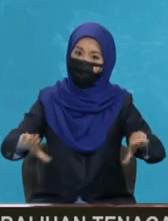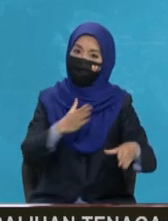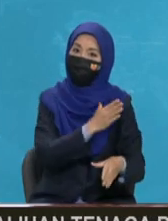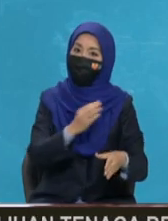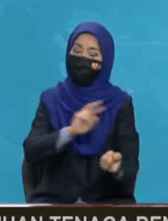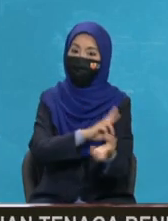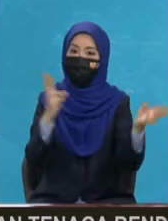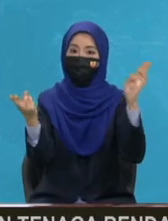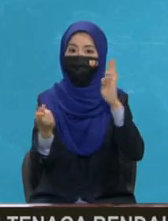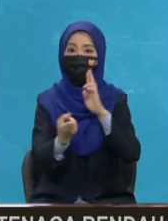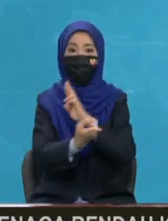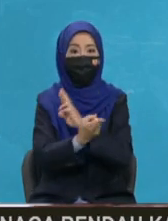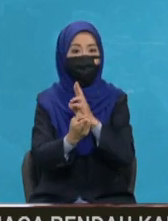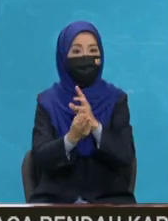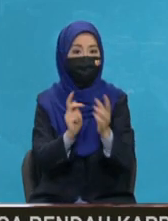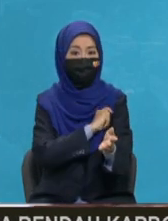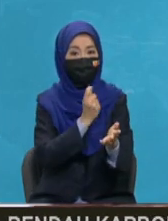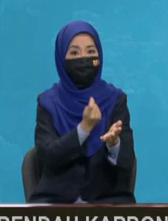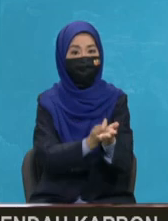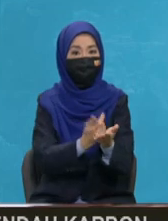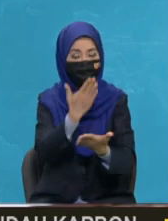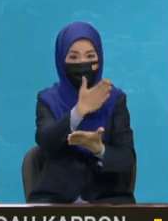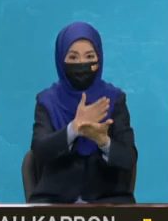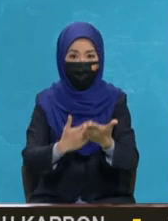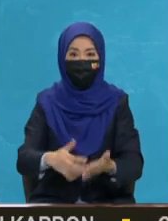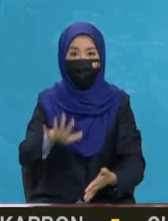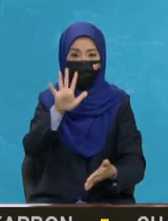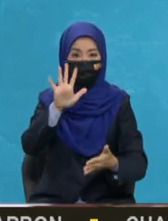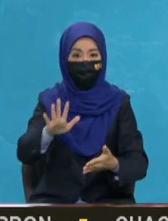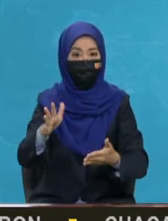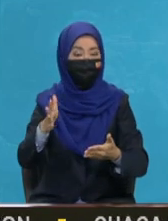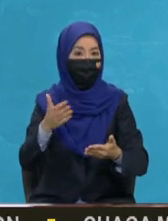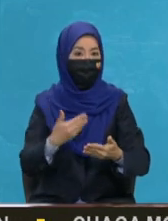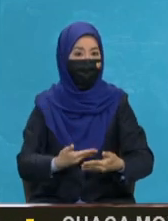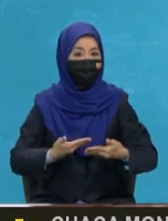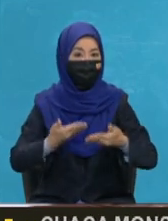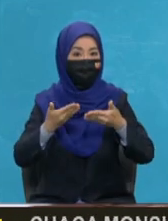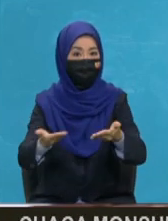peralihan tenaga sebagai sebahagian daripada 5 deliverables